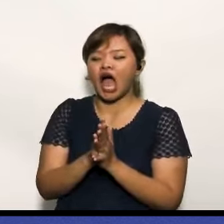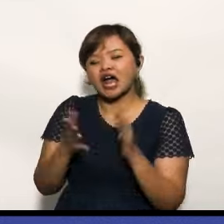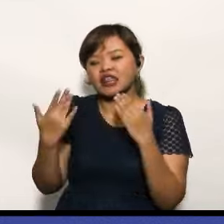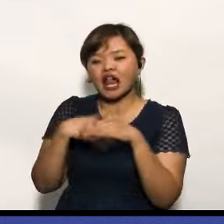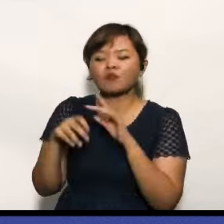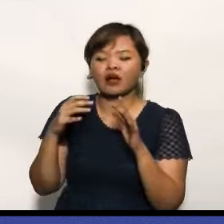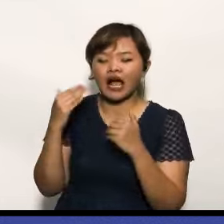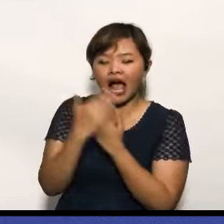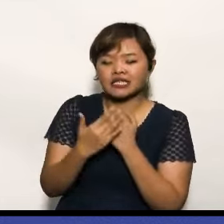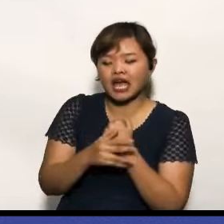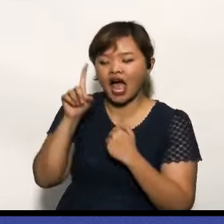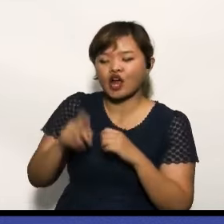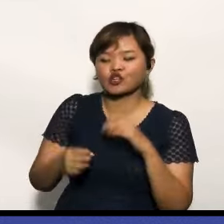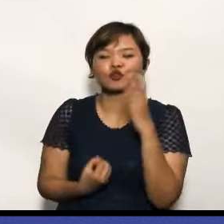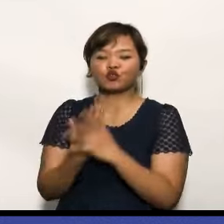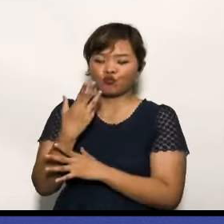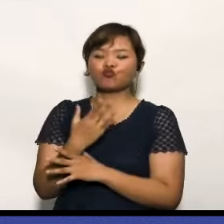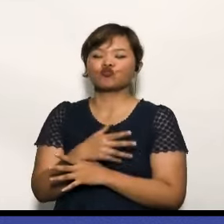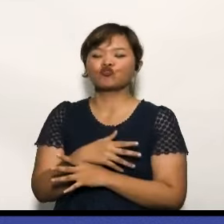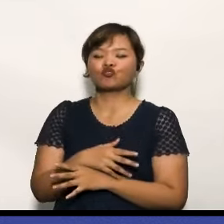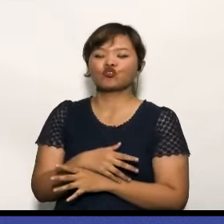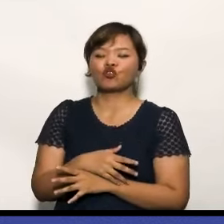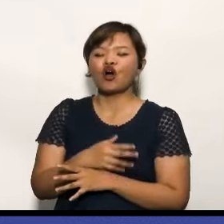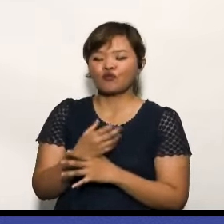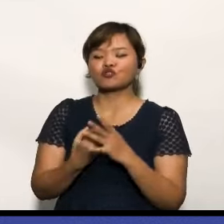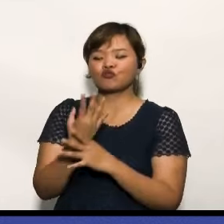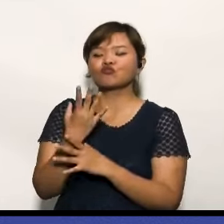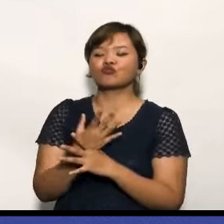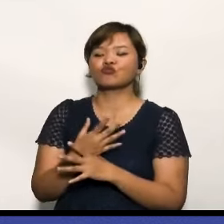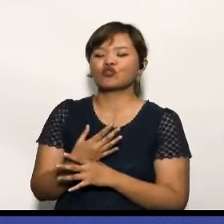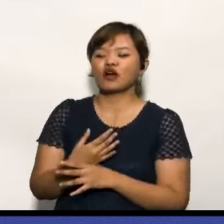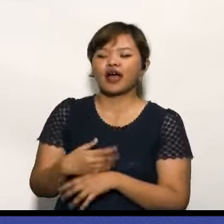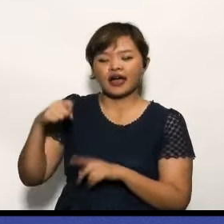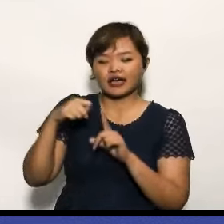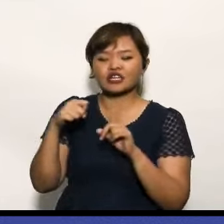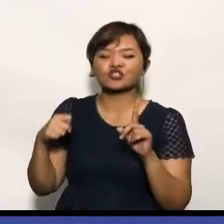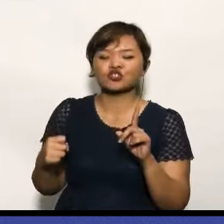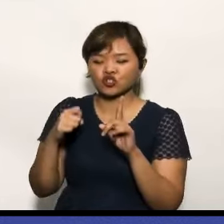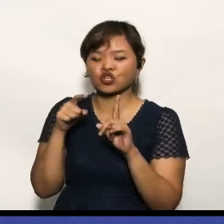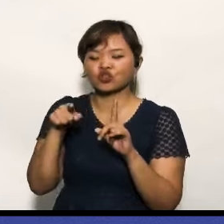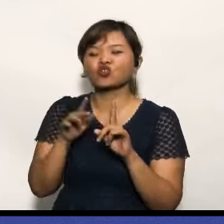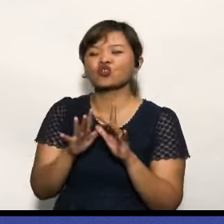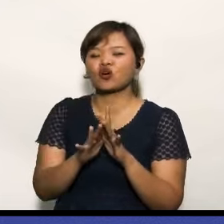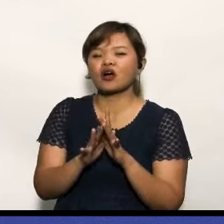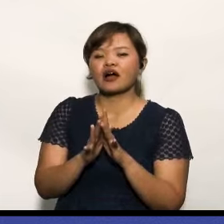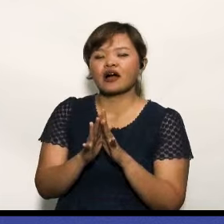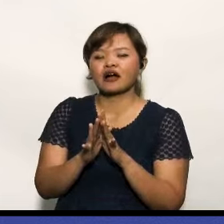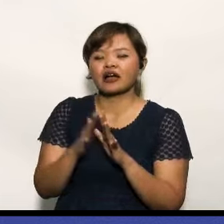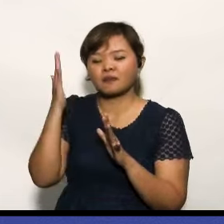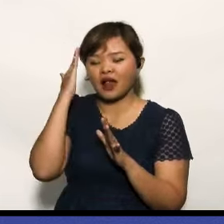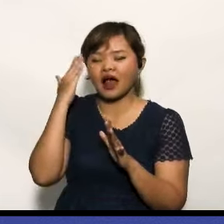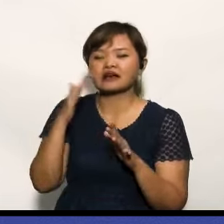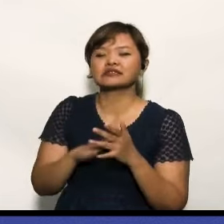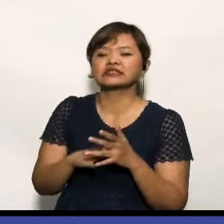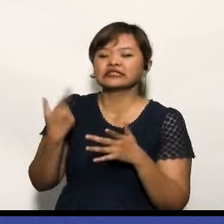kasih, kita bertumbuh ke dalam segala hal ke arah Dia, Kristus yang adalah kepala. Daripadanya